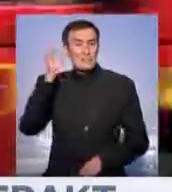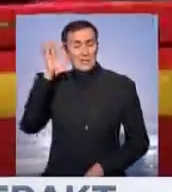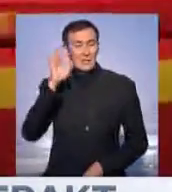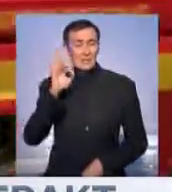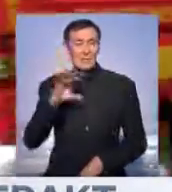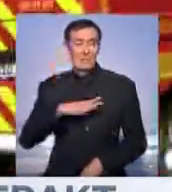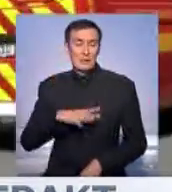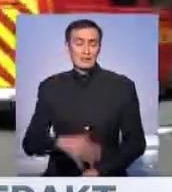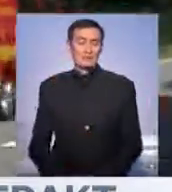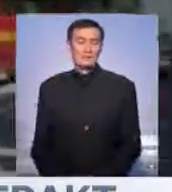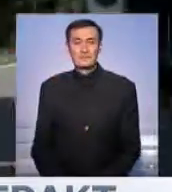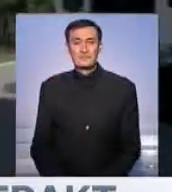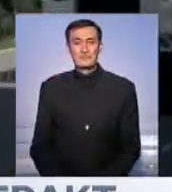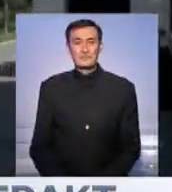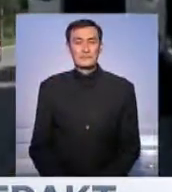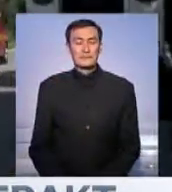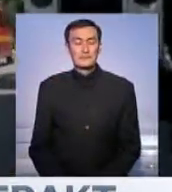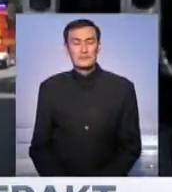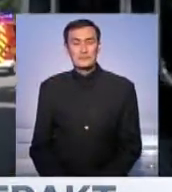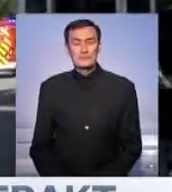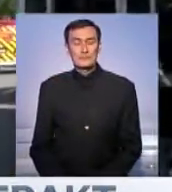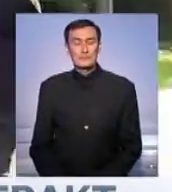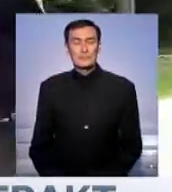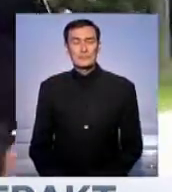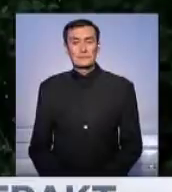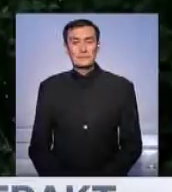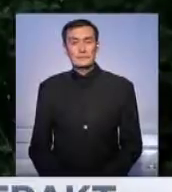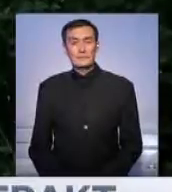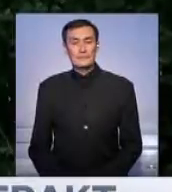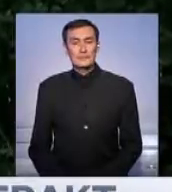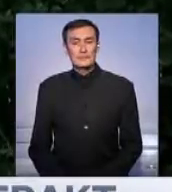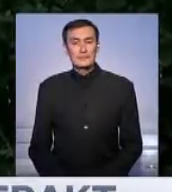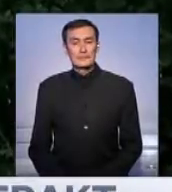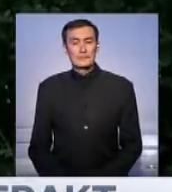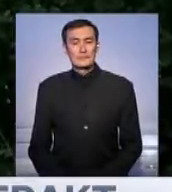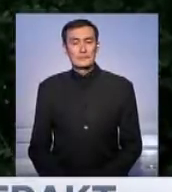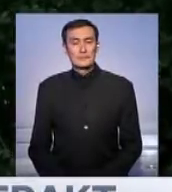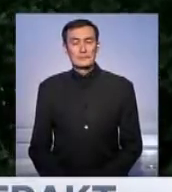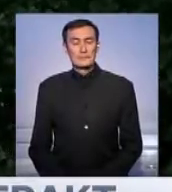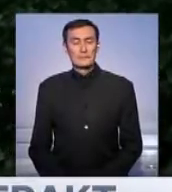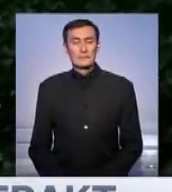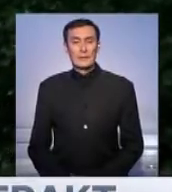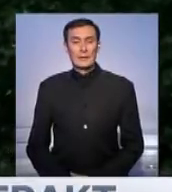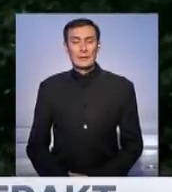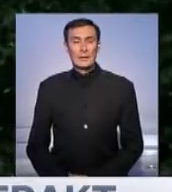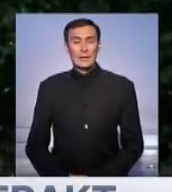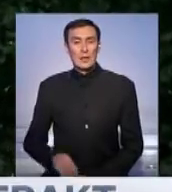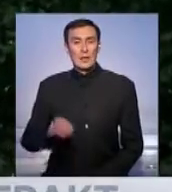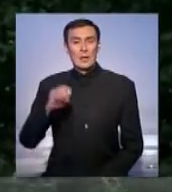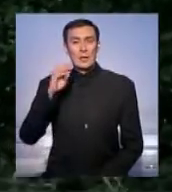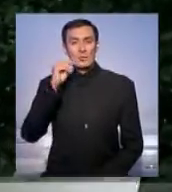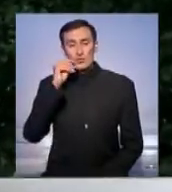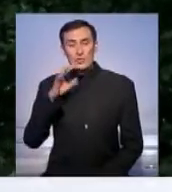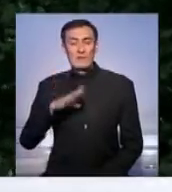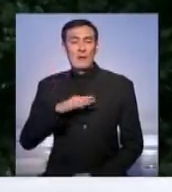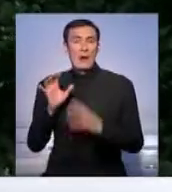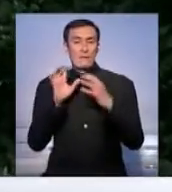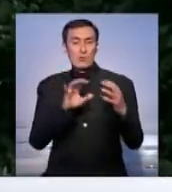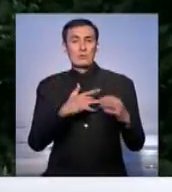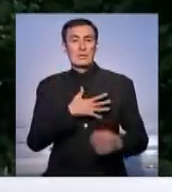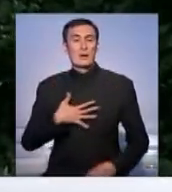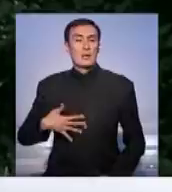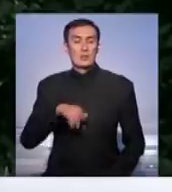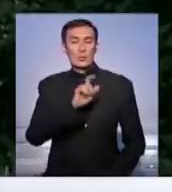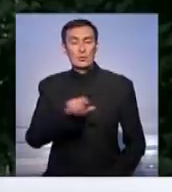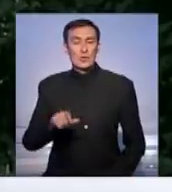психологическими расстройствами. Мужчина в рейсовом автобусе ранил